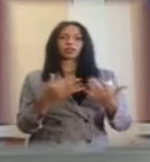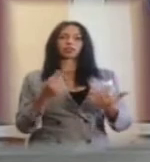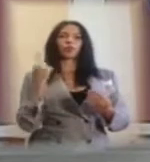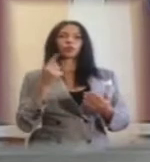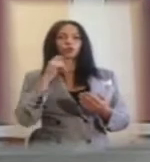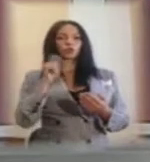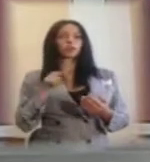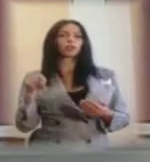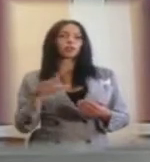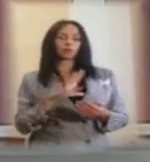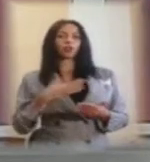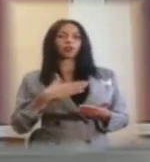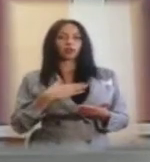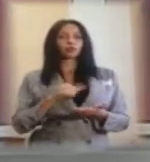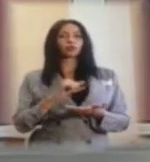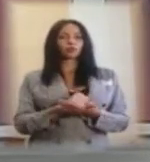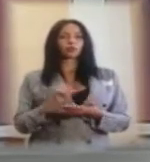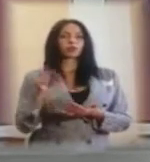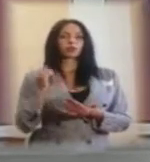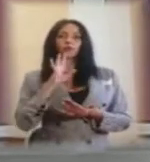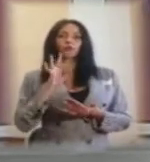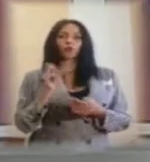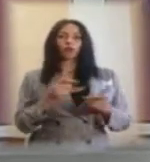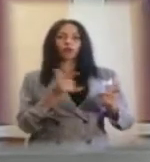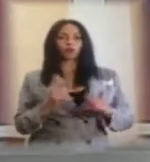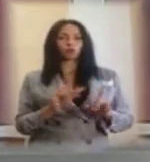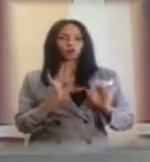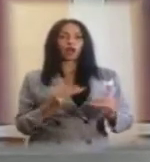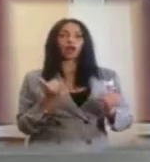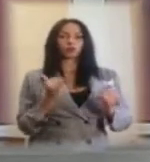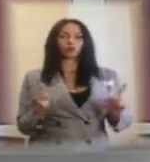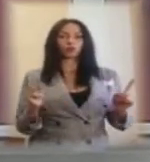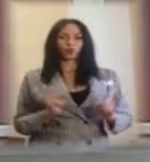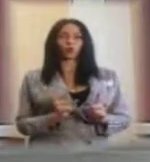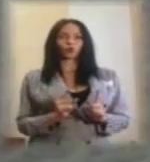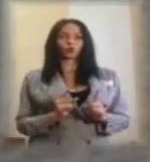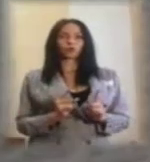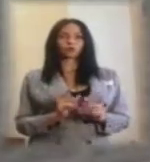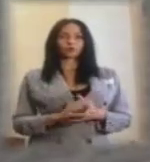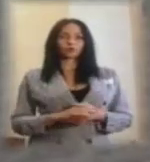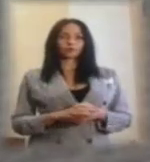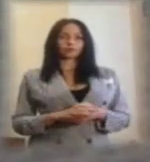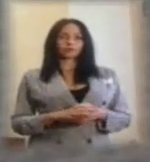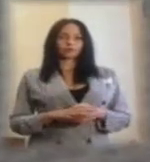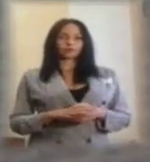побувала наша Анна Тонг, вона готує сюжет до ефіру, а зараз про це коротко.